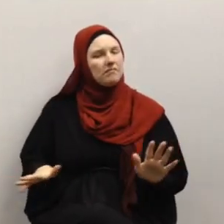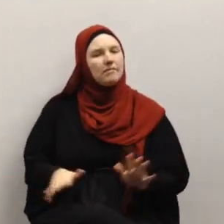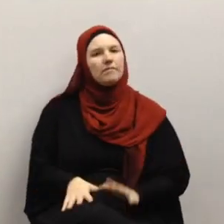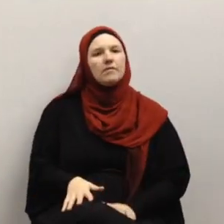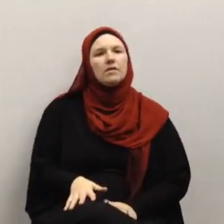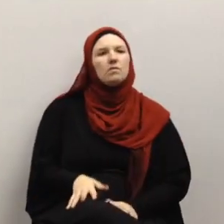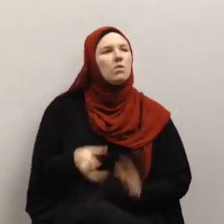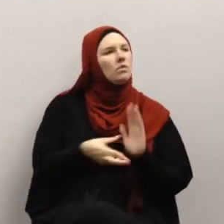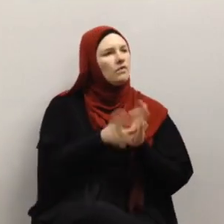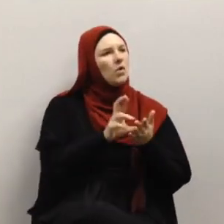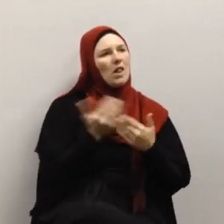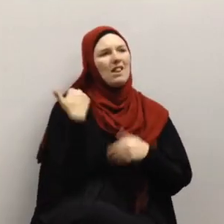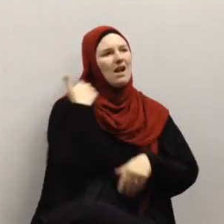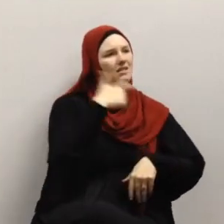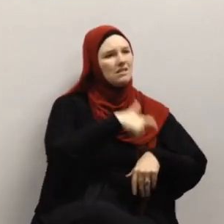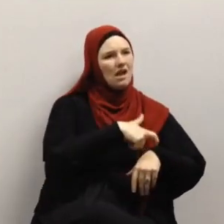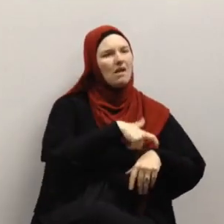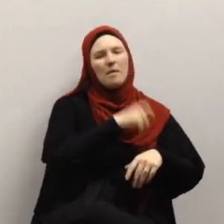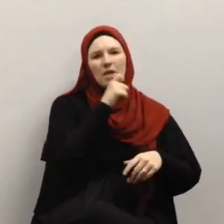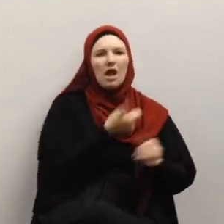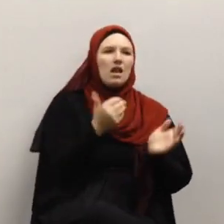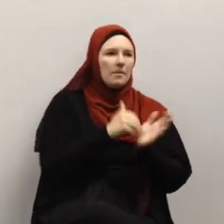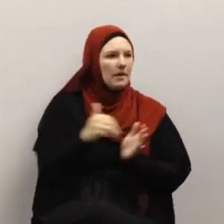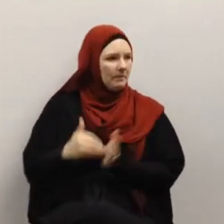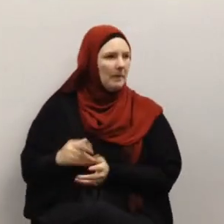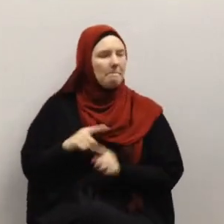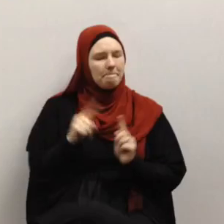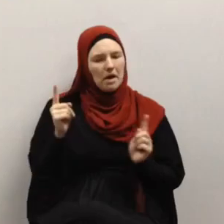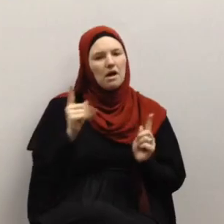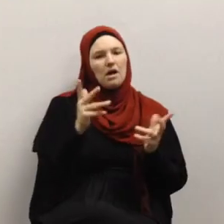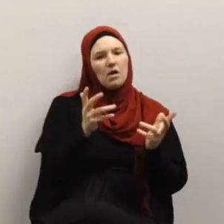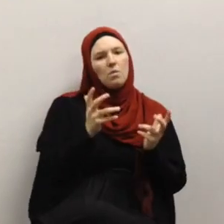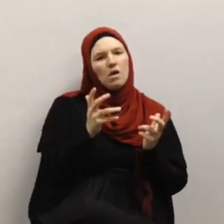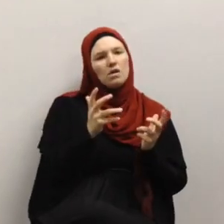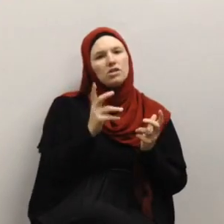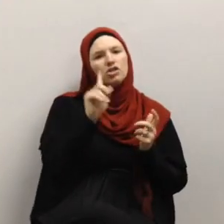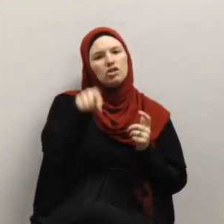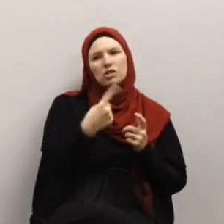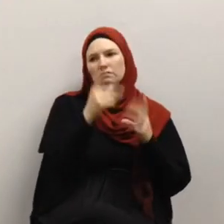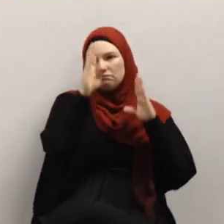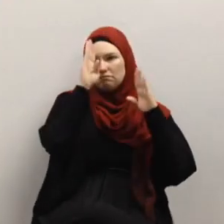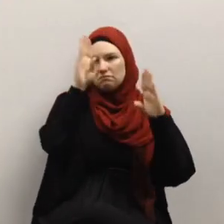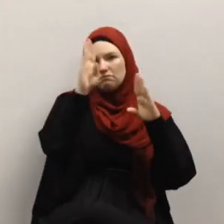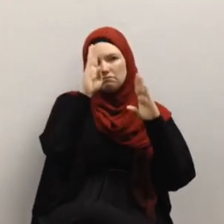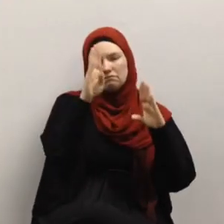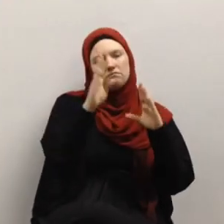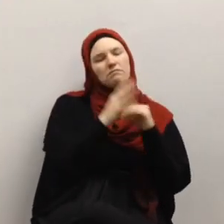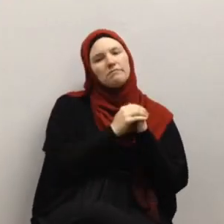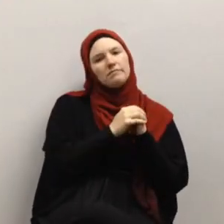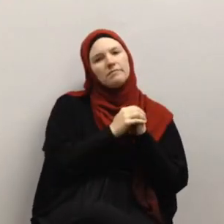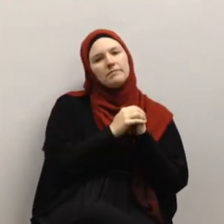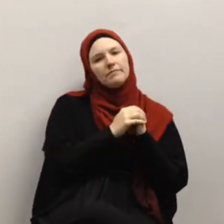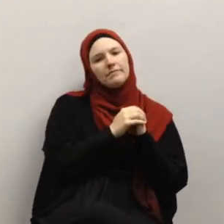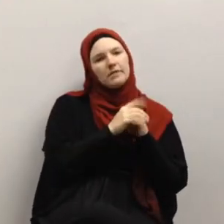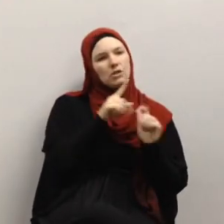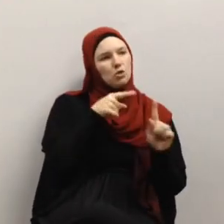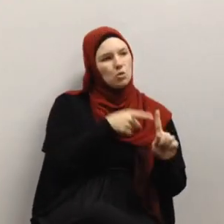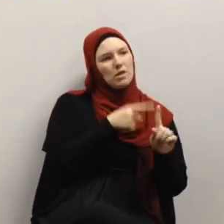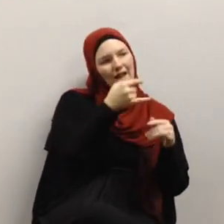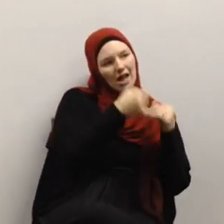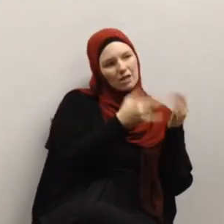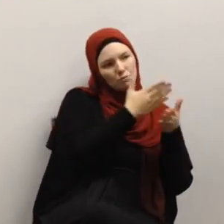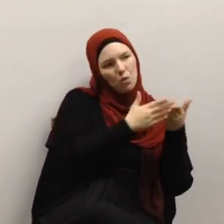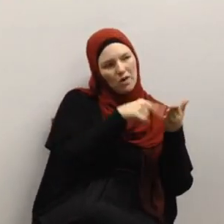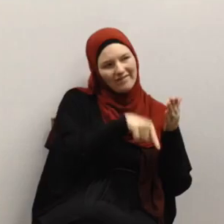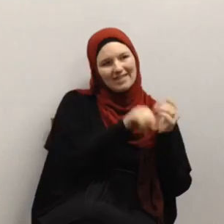going to repeat them. But I want to just draw your attention to the tail of this ayah. وَمَنْ